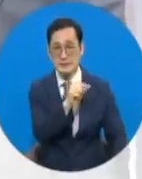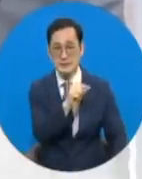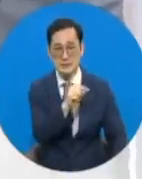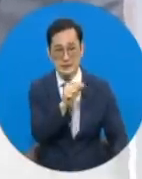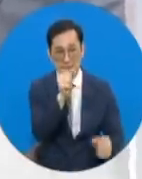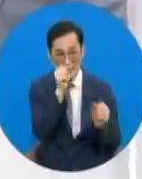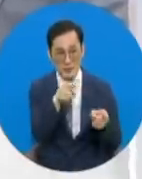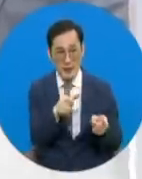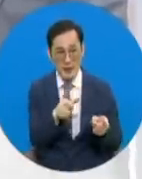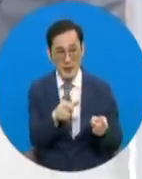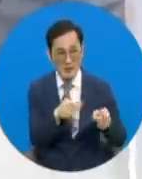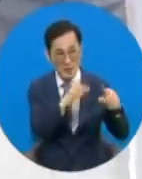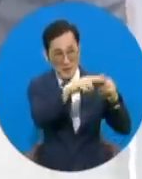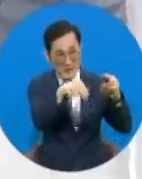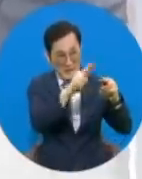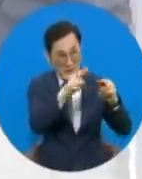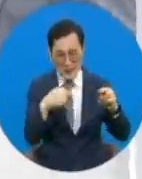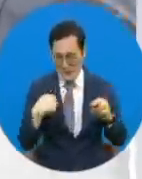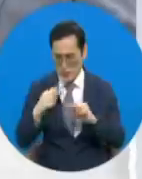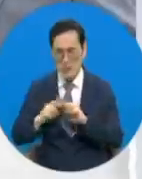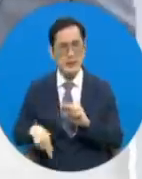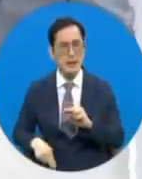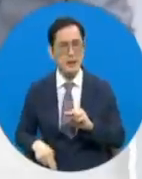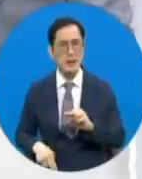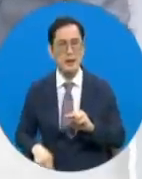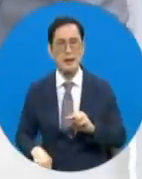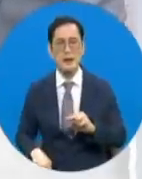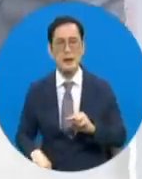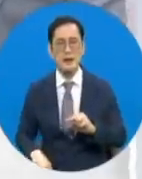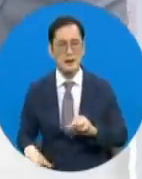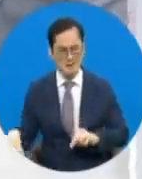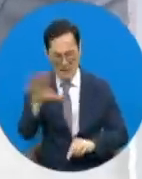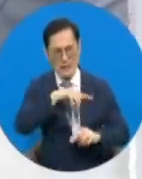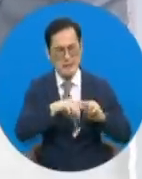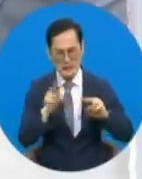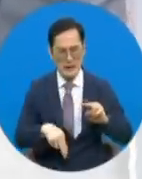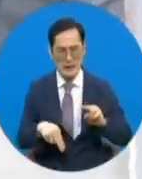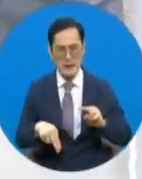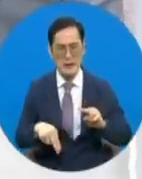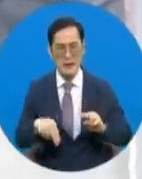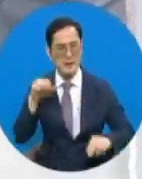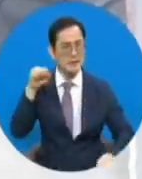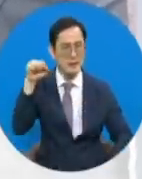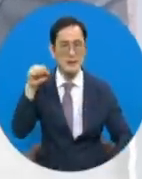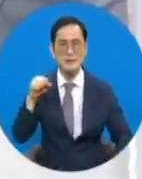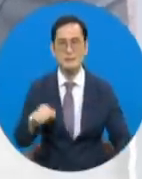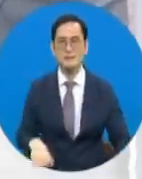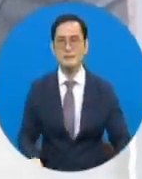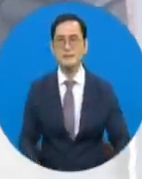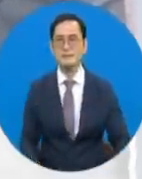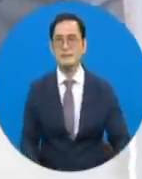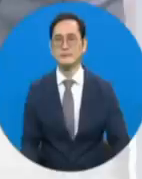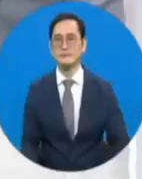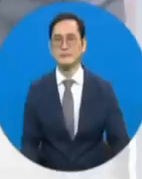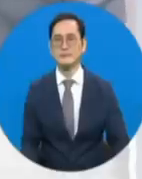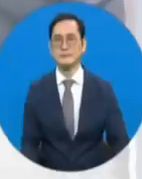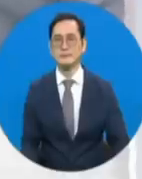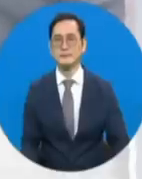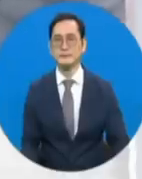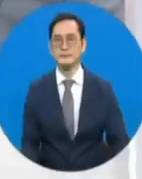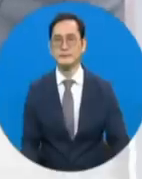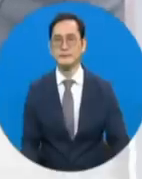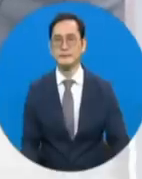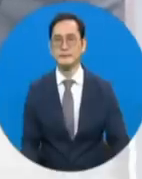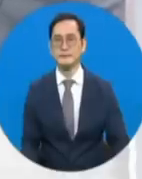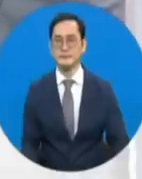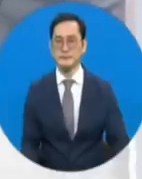동반 사퇴하자, 집행부하고 보수적인 이사들, 뭐 전체 집행부가 총사퇴하자 이런 얘기도 있는데,